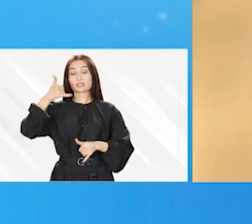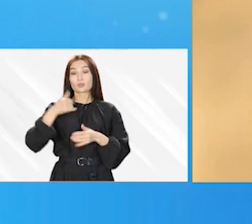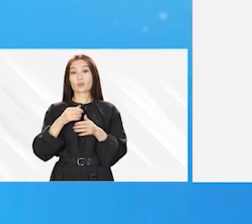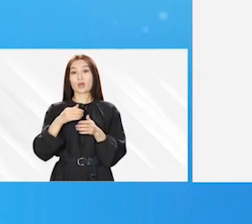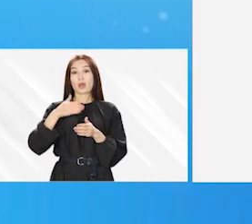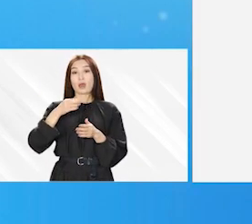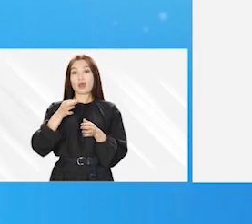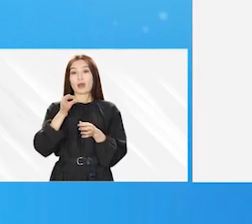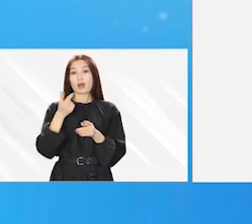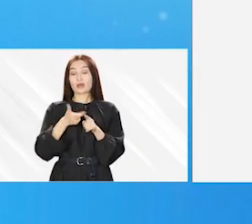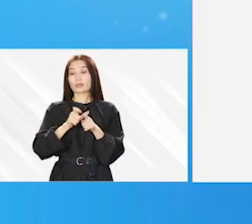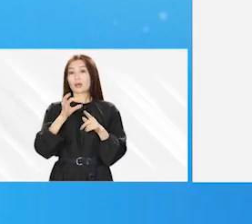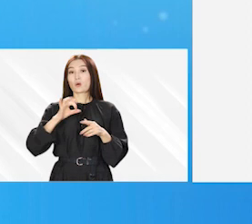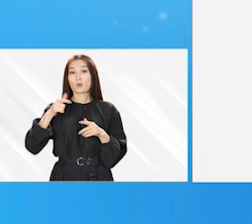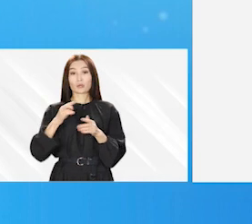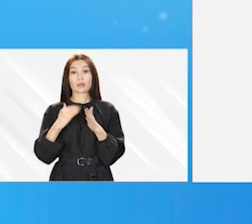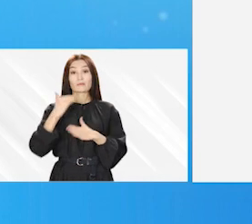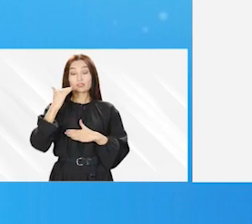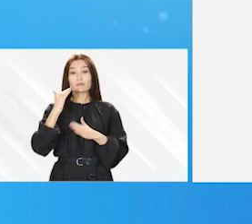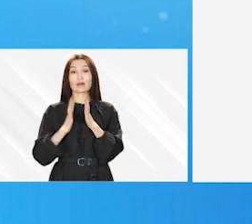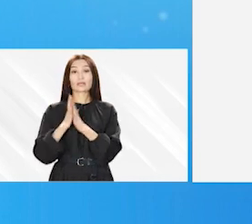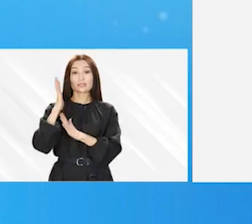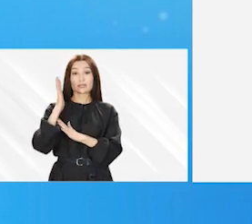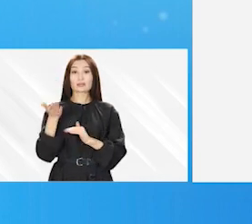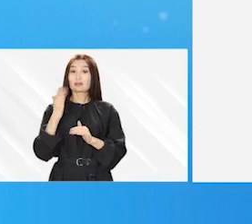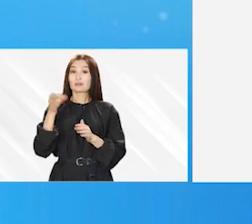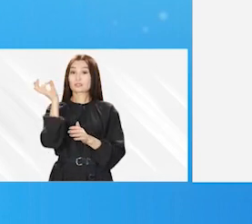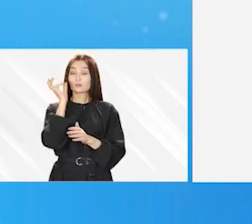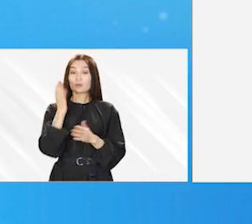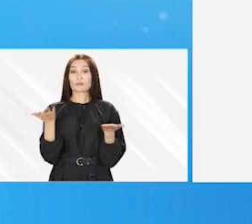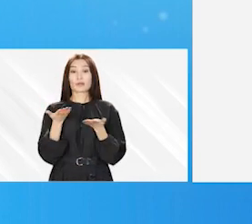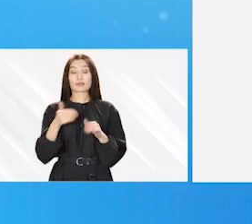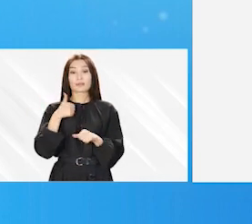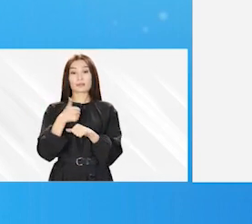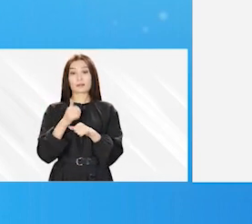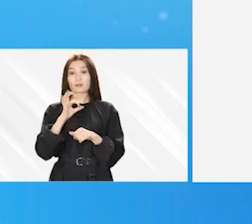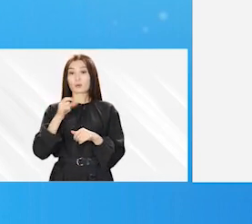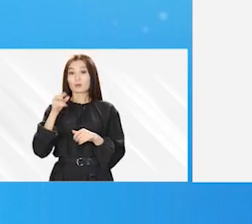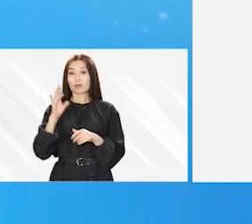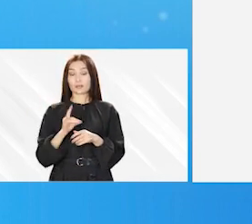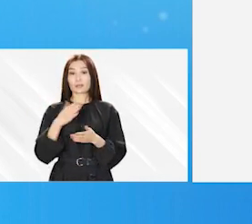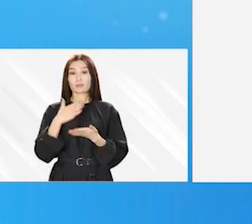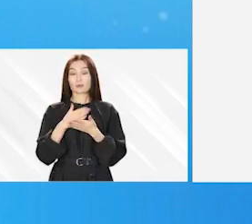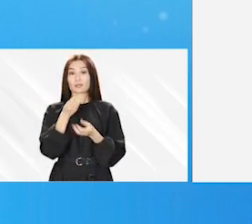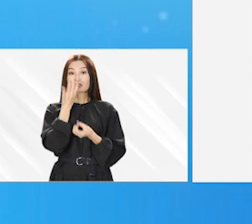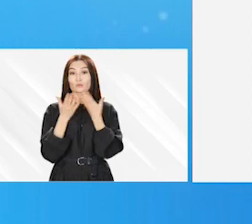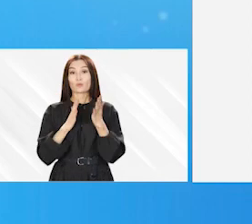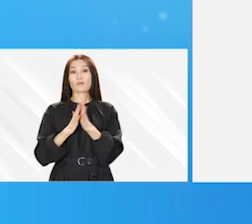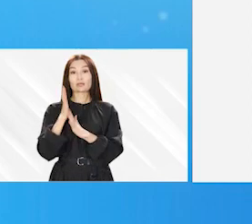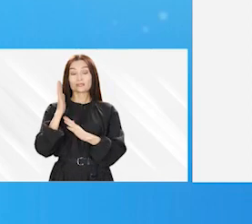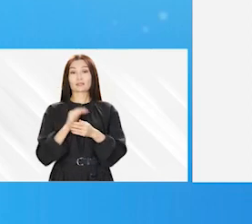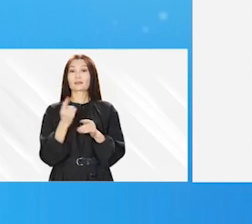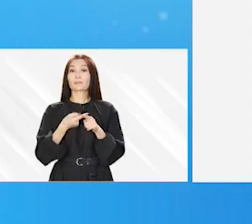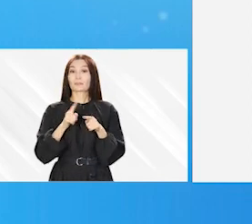побег это орган высшего растения давайте вспомним какие главные органы имеют цветкового растения